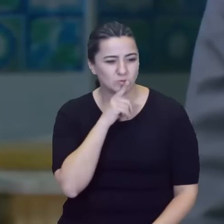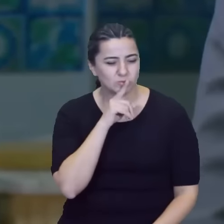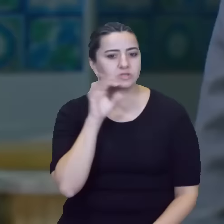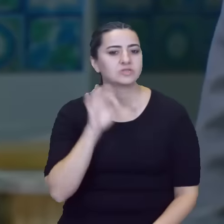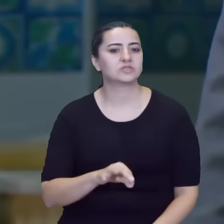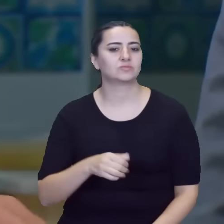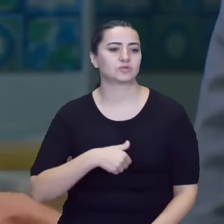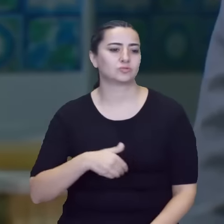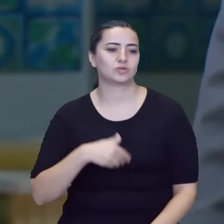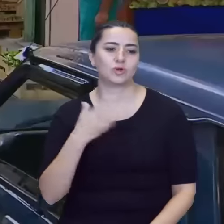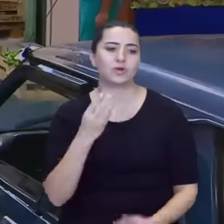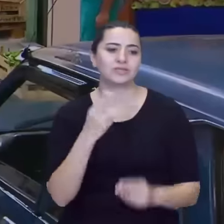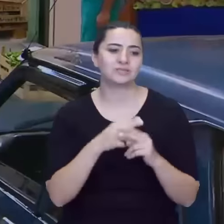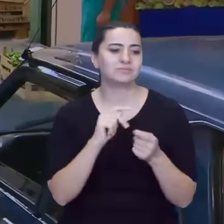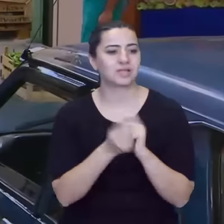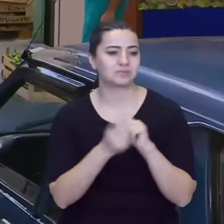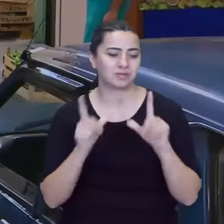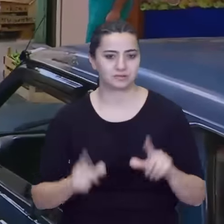diyorduk ya, şimdi de gülmüş diyeceğiz.